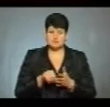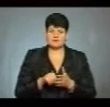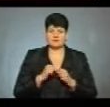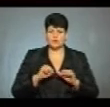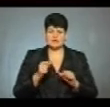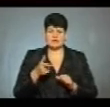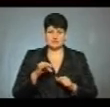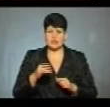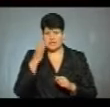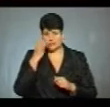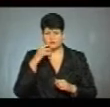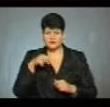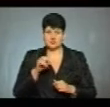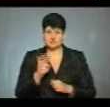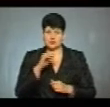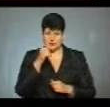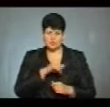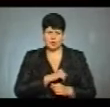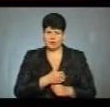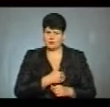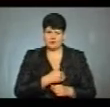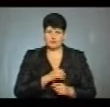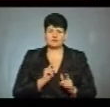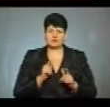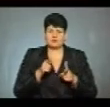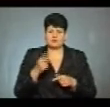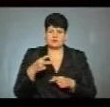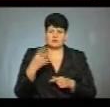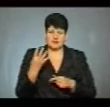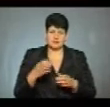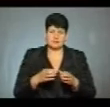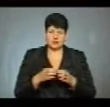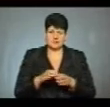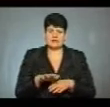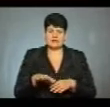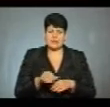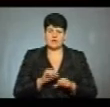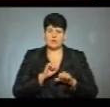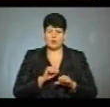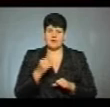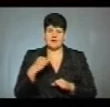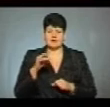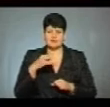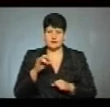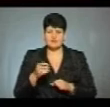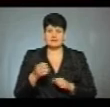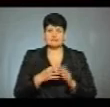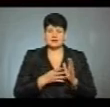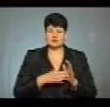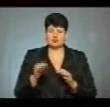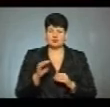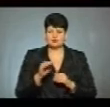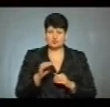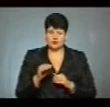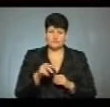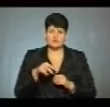Влітку 2014 року добровільно вступив до 24-го батальйону територіальної оборони «Айдар». 19 жовтня